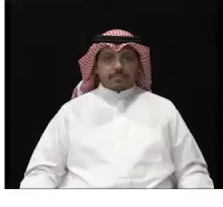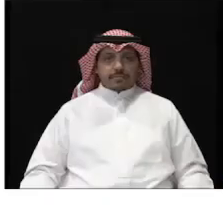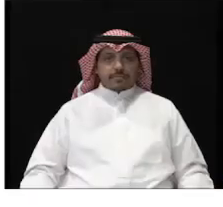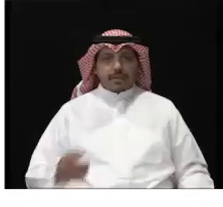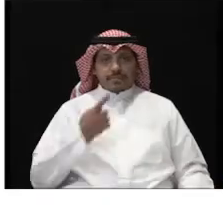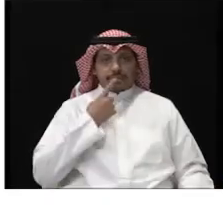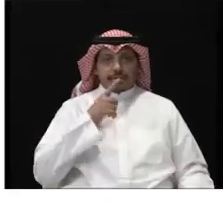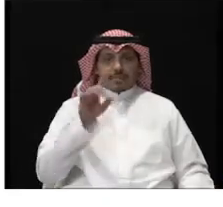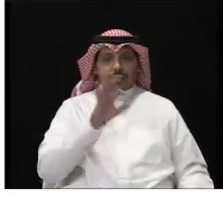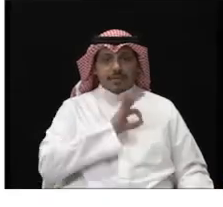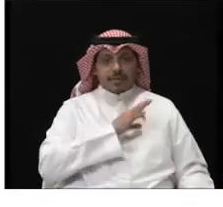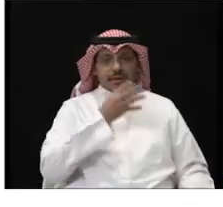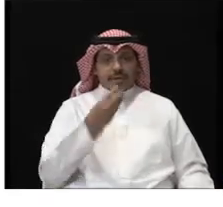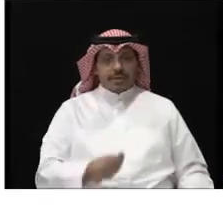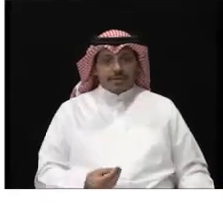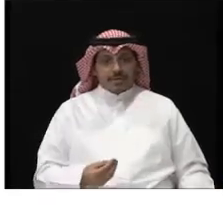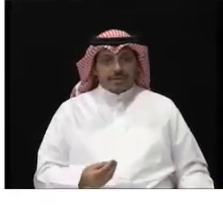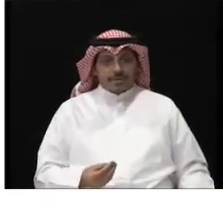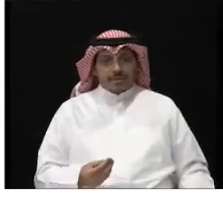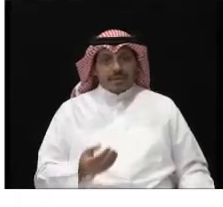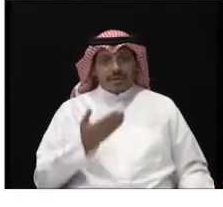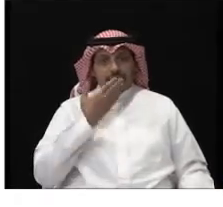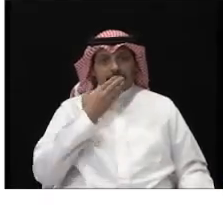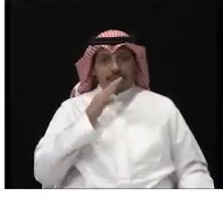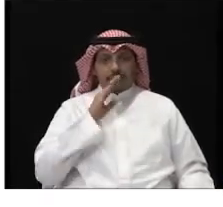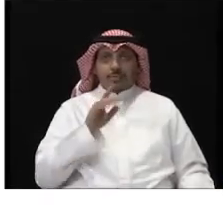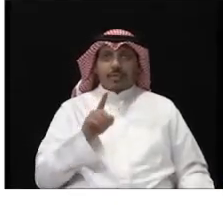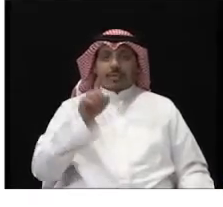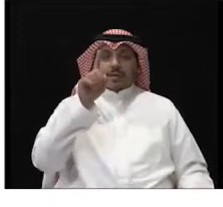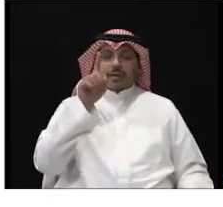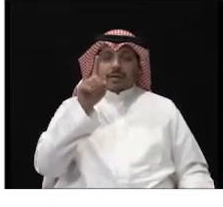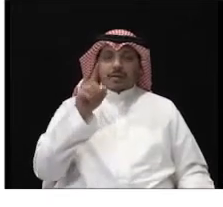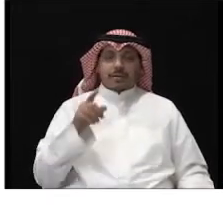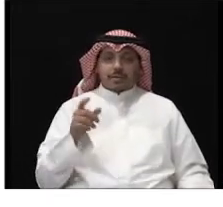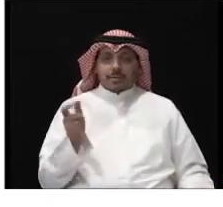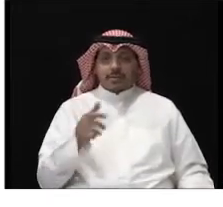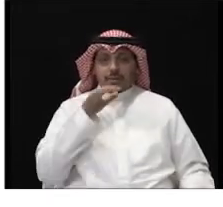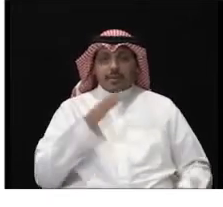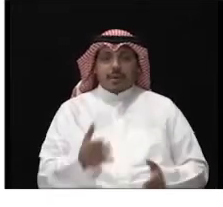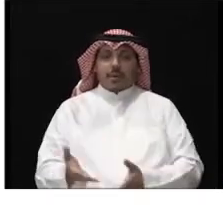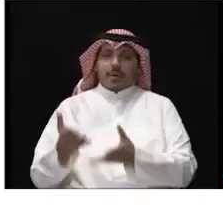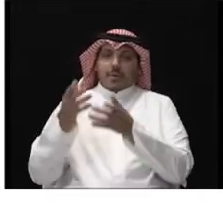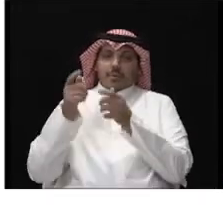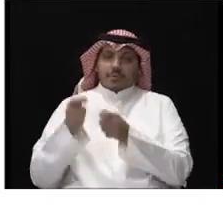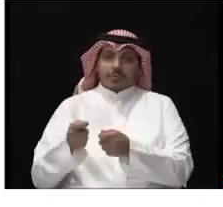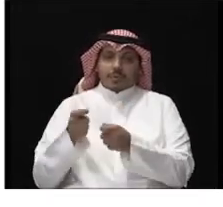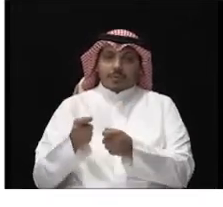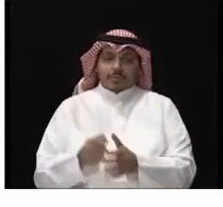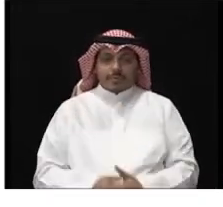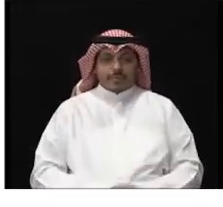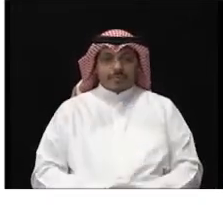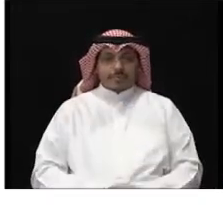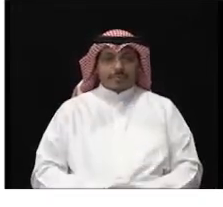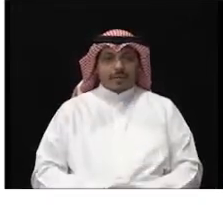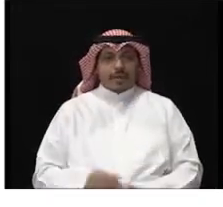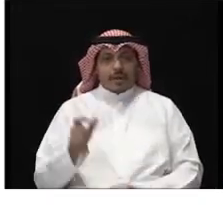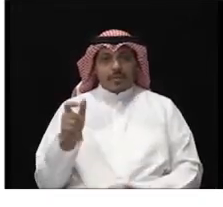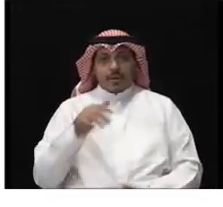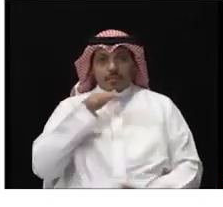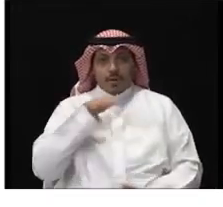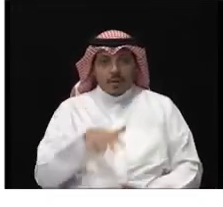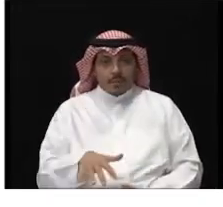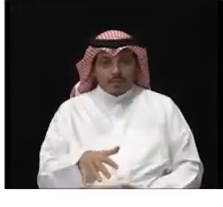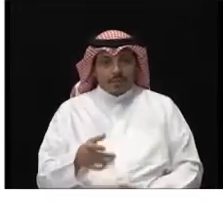بسم الله الرحمن الرحيم، الحمد لله رب العالمين، والصلاة والسلام على أشرف الأنبياء والمرسلين نبينا محمد وعلى